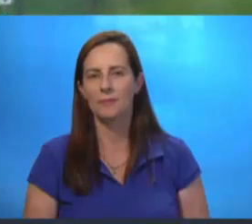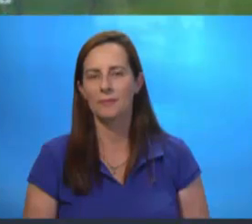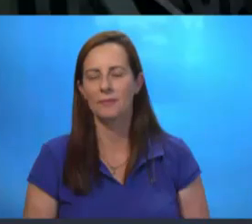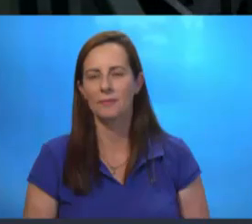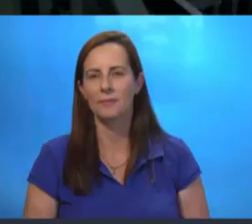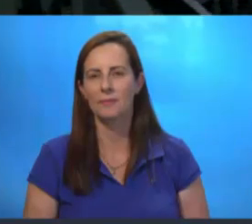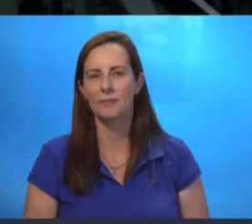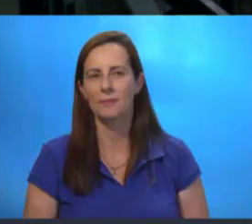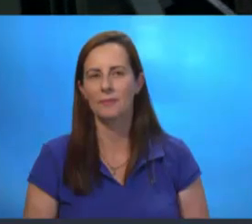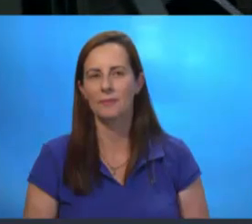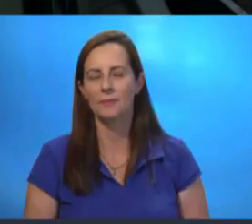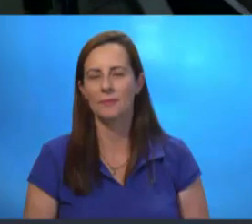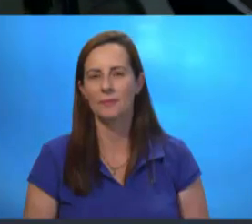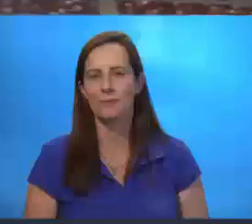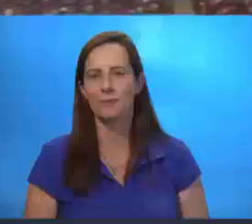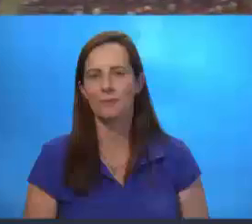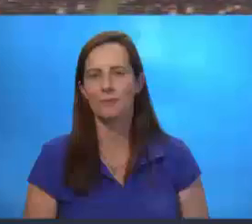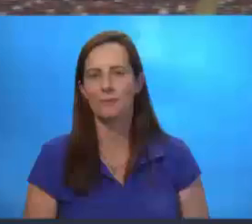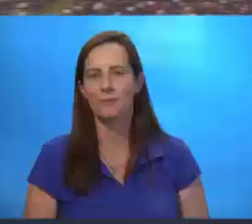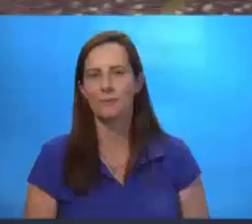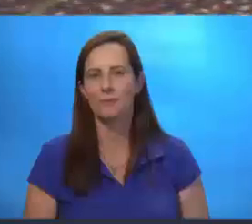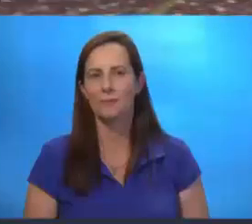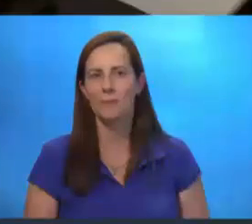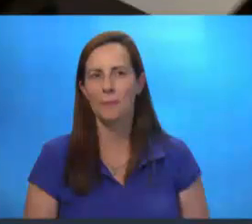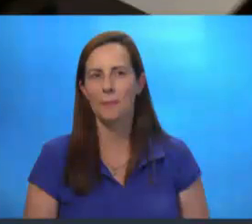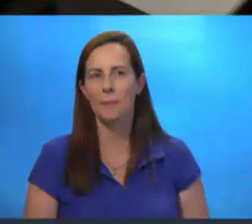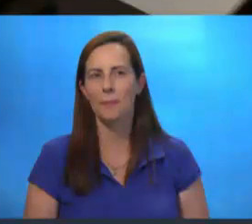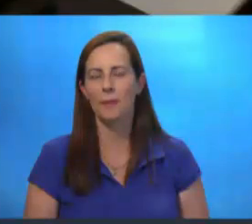Так далека и даже рядом со мною.